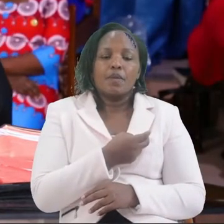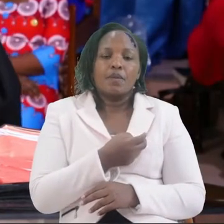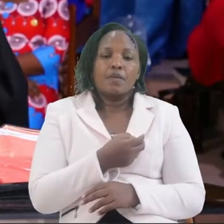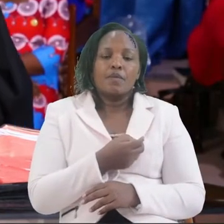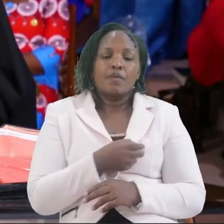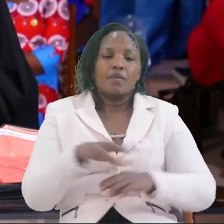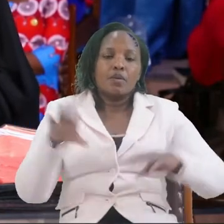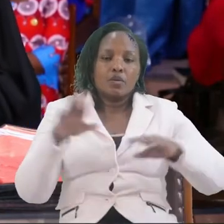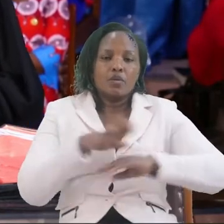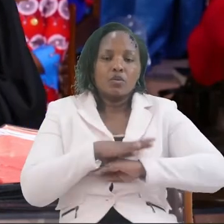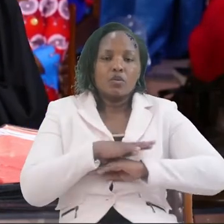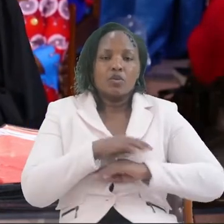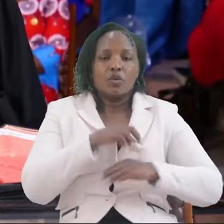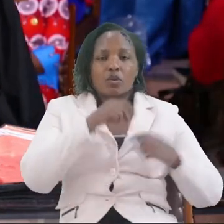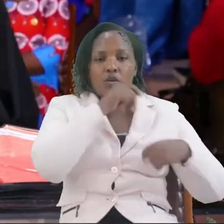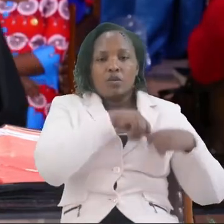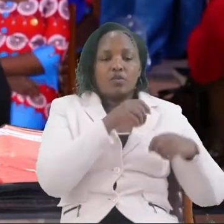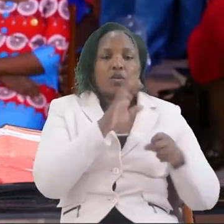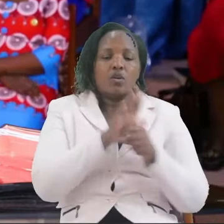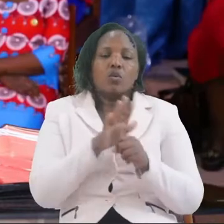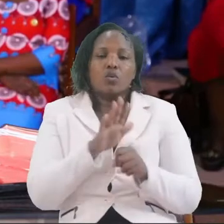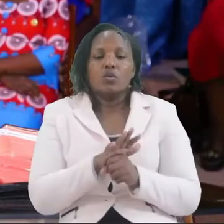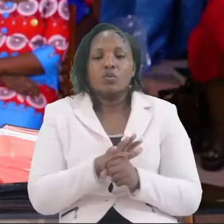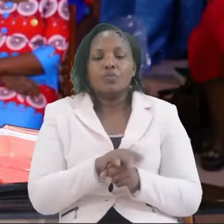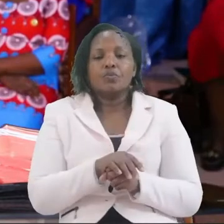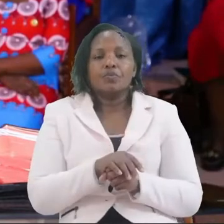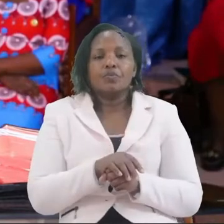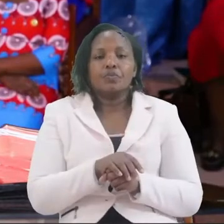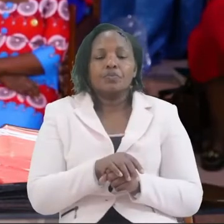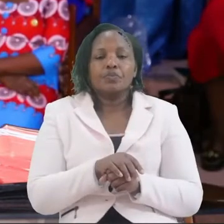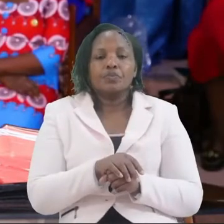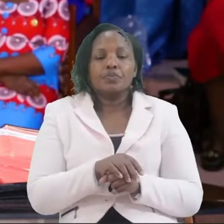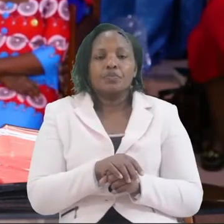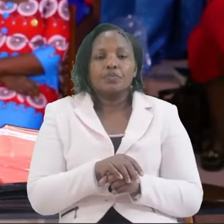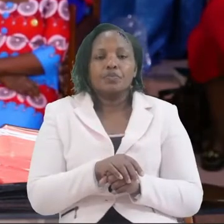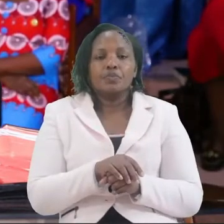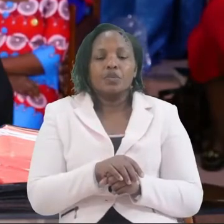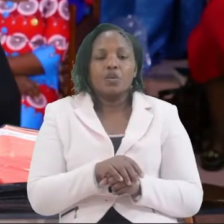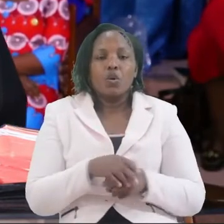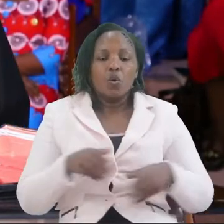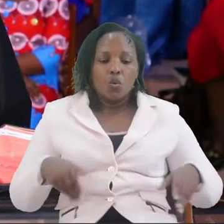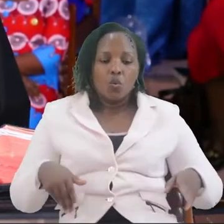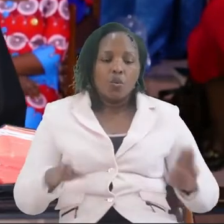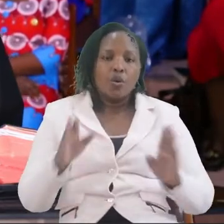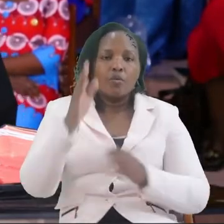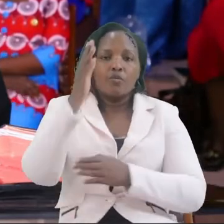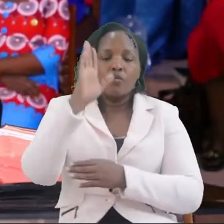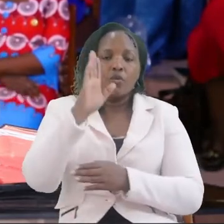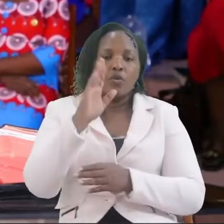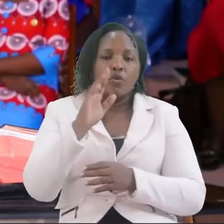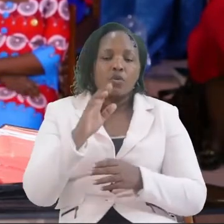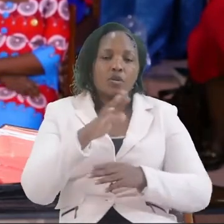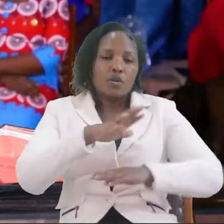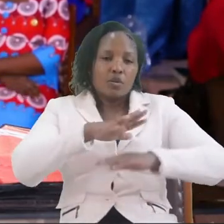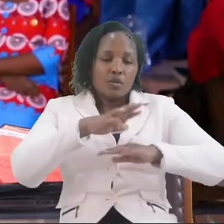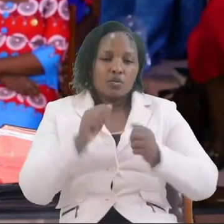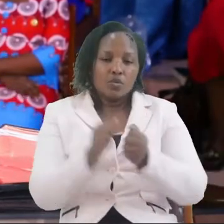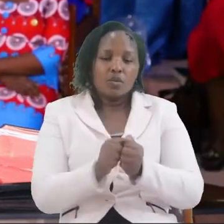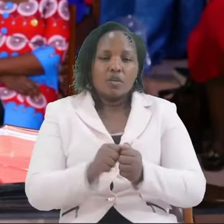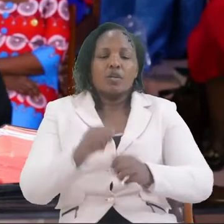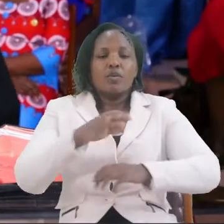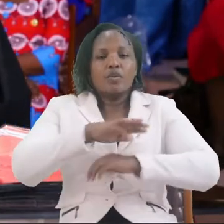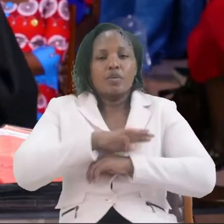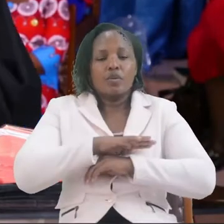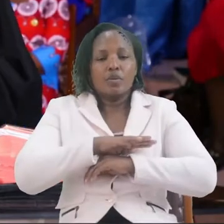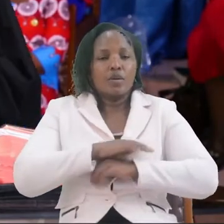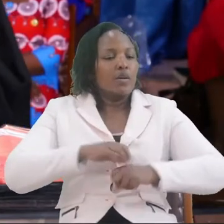kuridhika ni faida kubwa. Kiingereza kinasema godliness with contentment